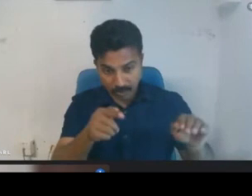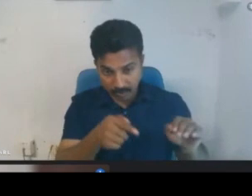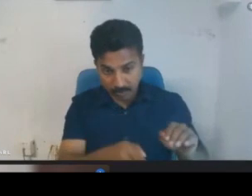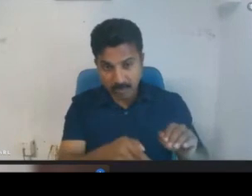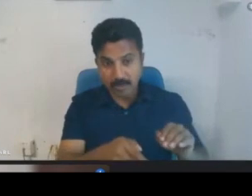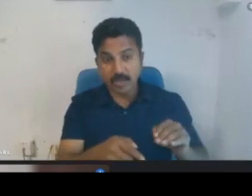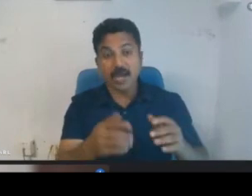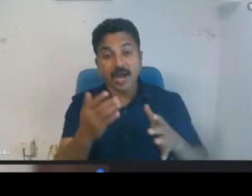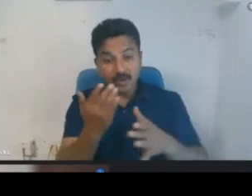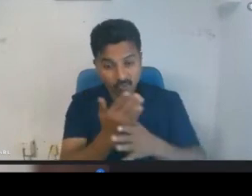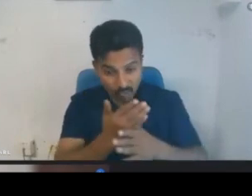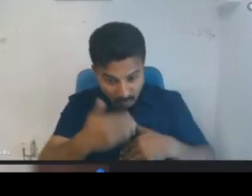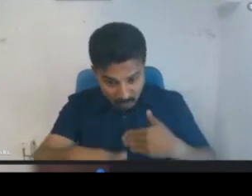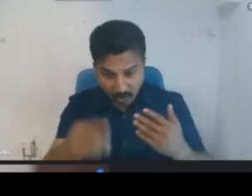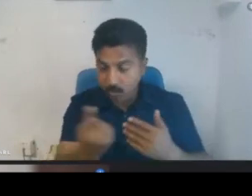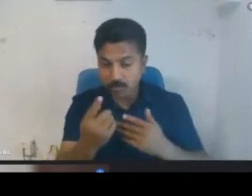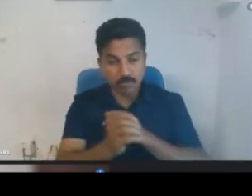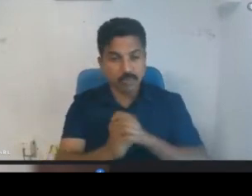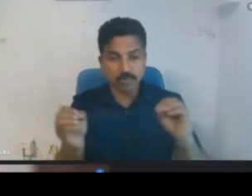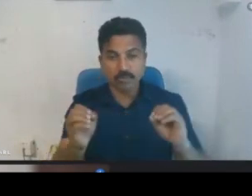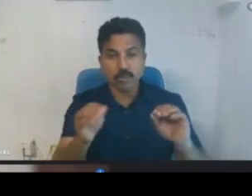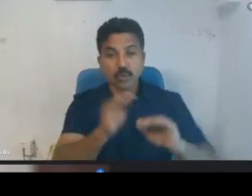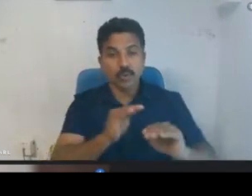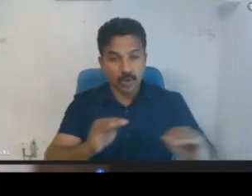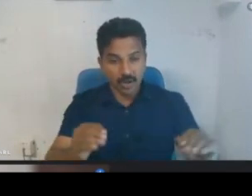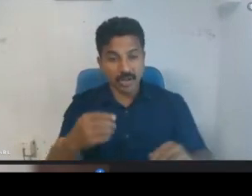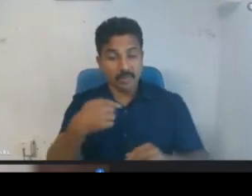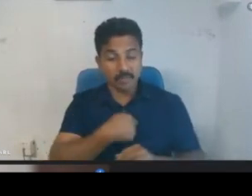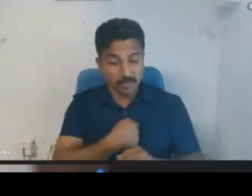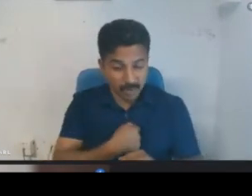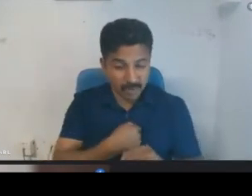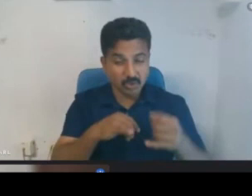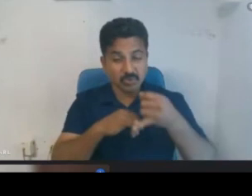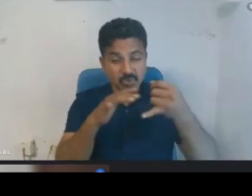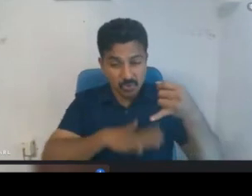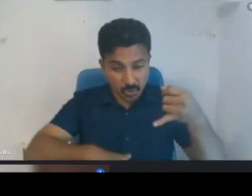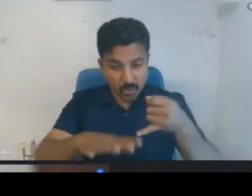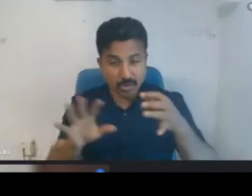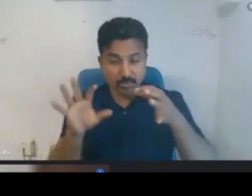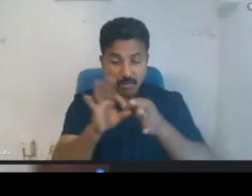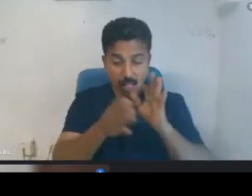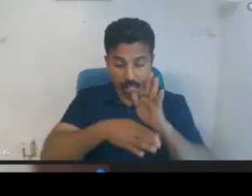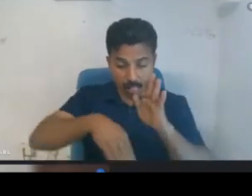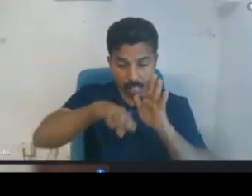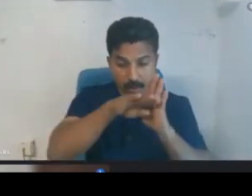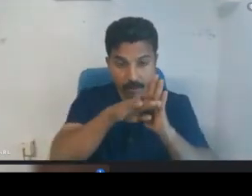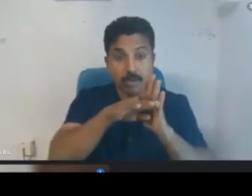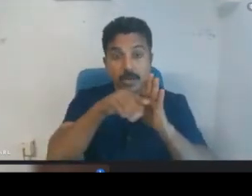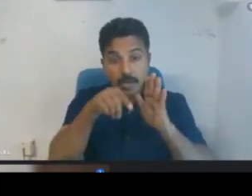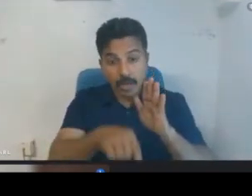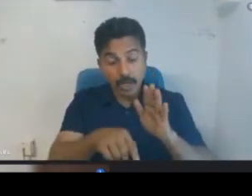ഒരു കുട്ടികളുടെ പ്രവൃത്തി മേഖലയെ മാത്രമല്ല കുട്ടികൾ ഉൾപ്പെടുന്ന മാനസികവും സാമൂഹികവുമായിട്ടുള്ള ആ ഒരു തലത്തെയും നമ്മൾ